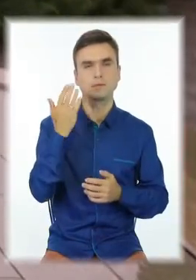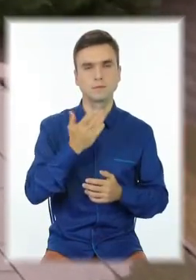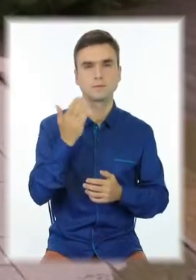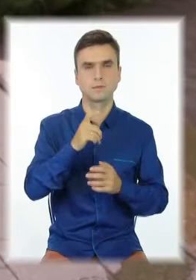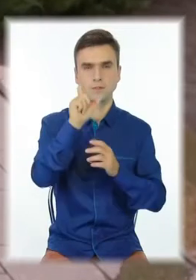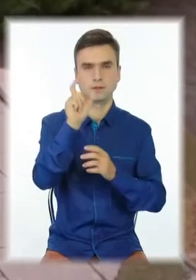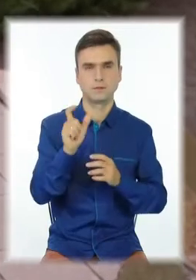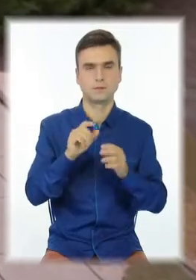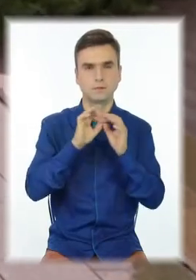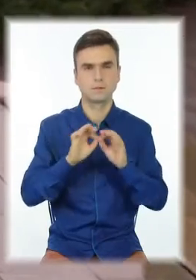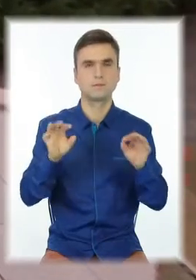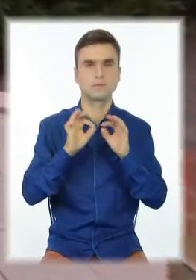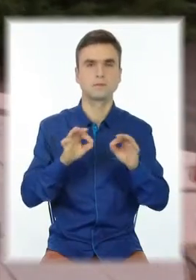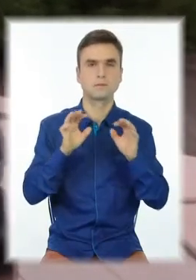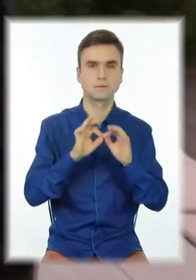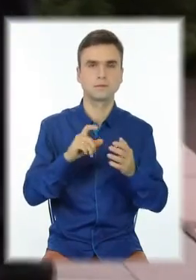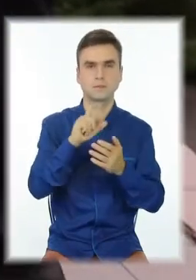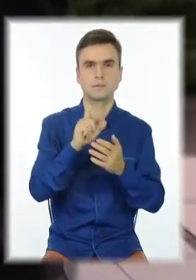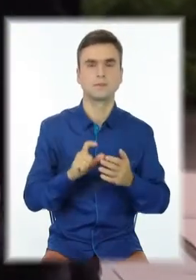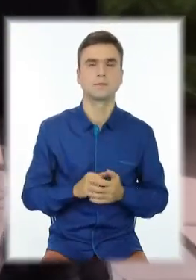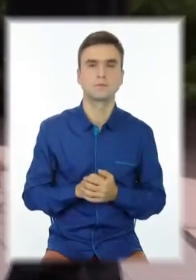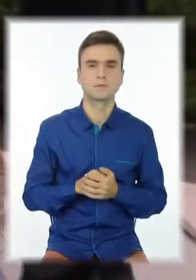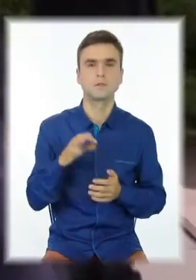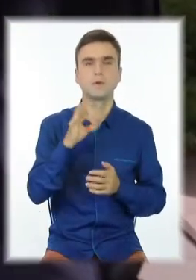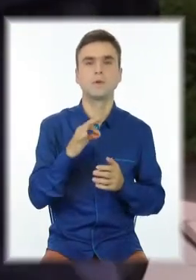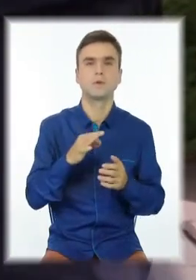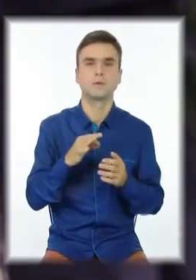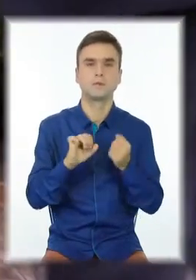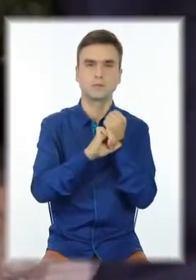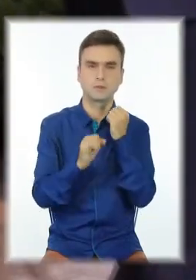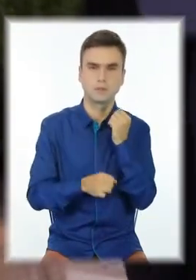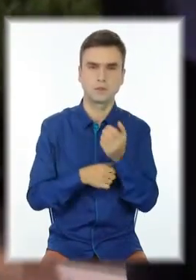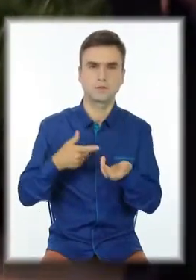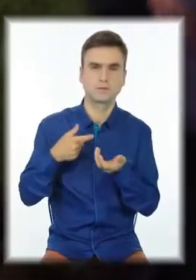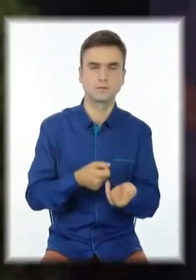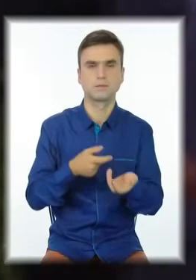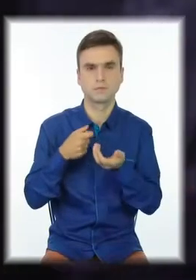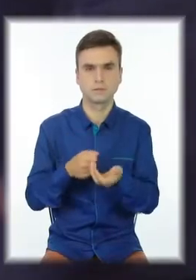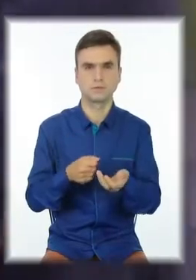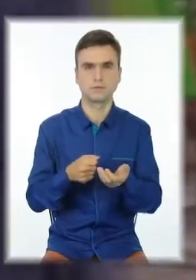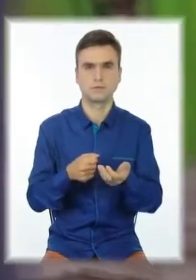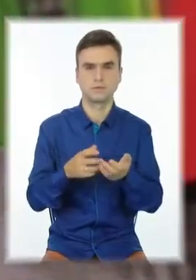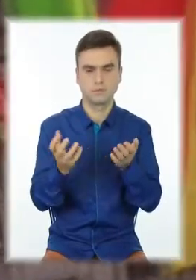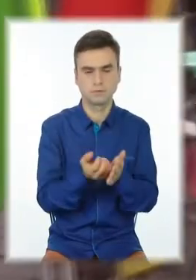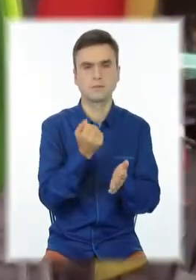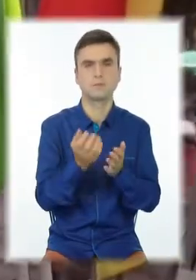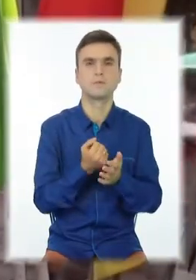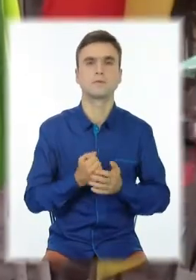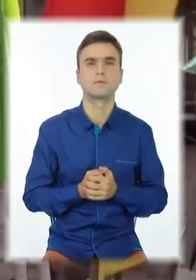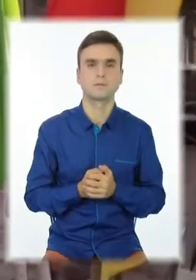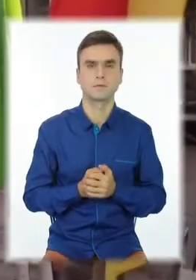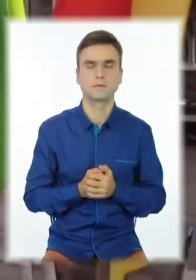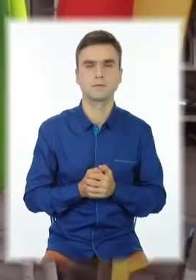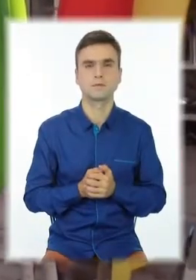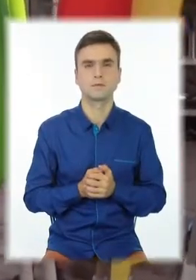підкріплене слово, в руках гірників молотки гремлять по забоях громово. Руда йде